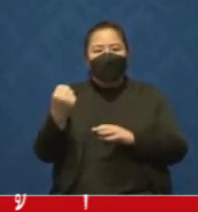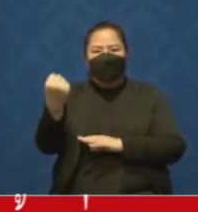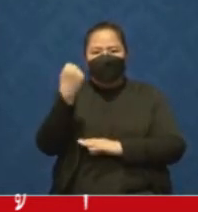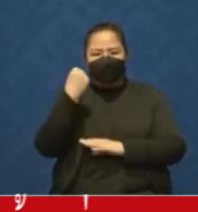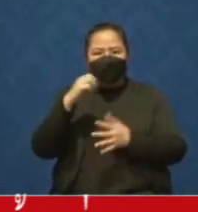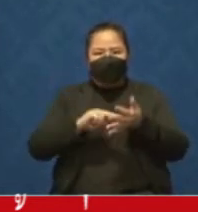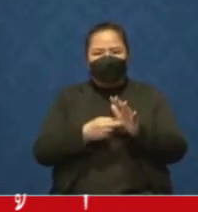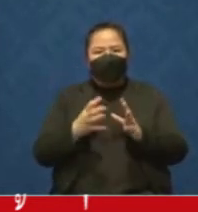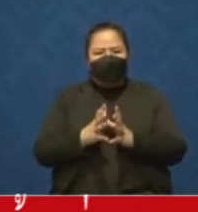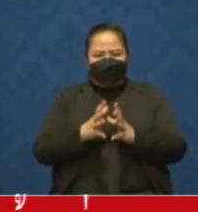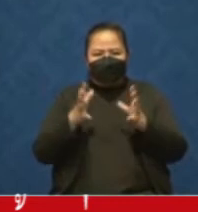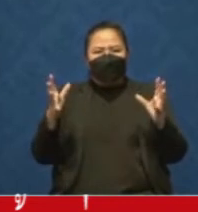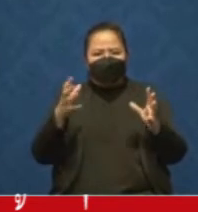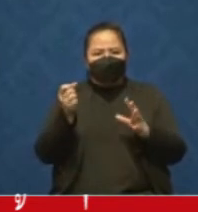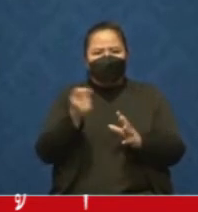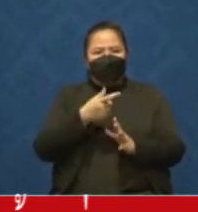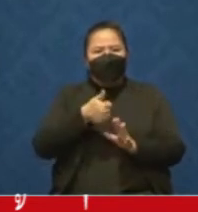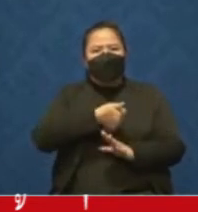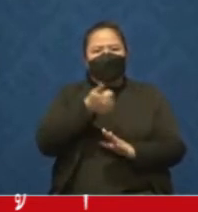ของเวลัสที่มากกวาทุกสายพัน